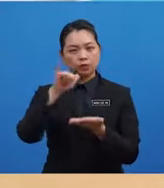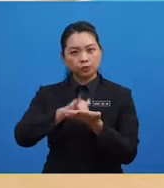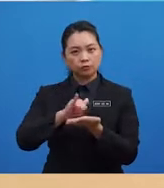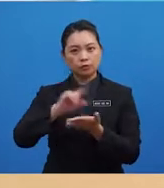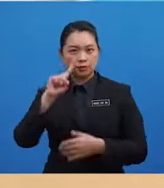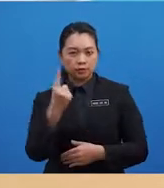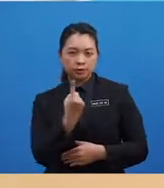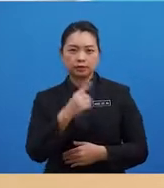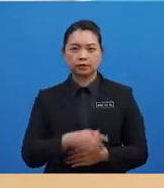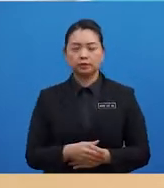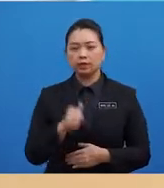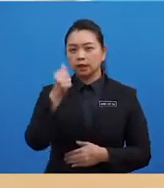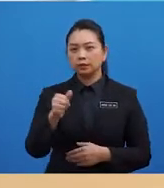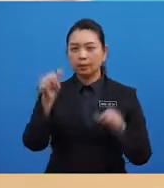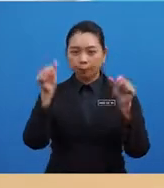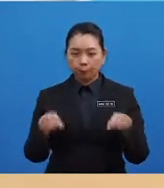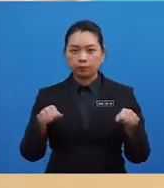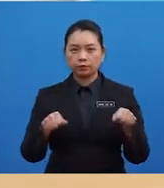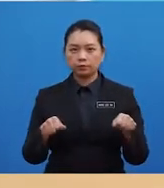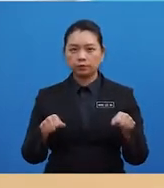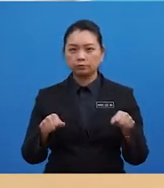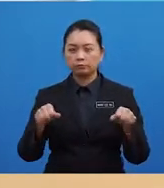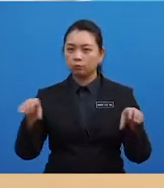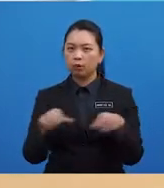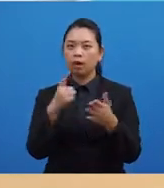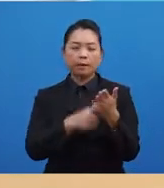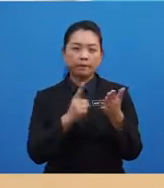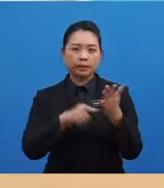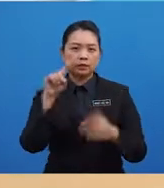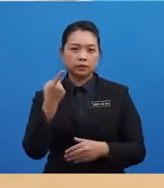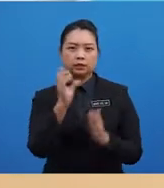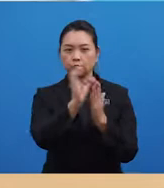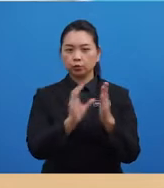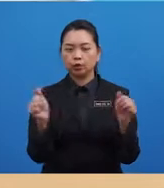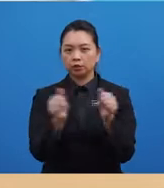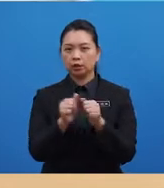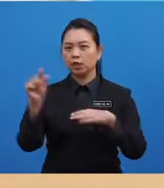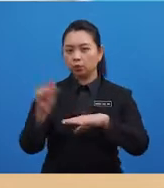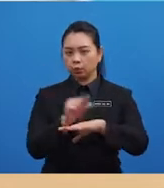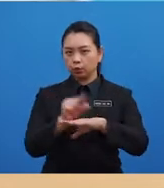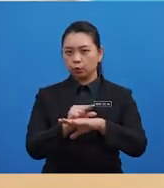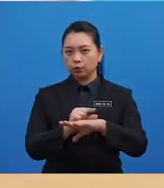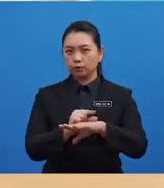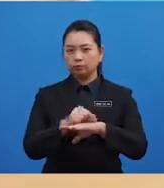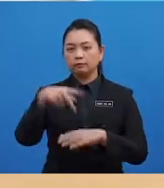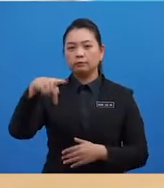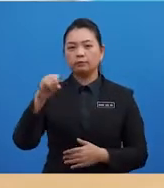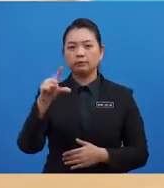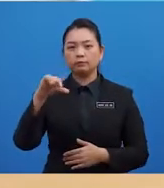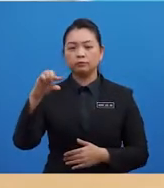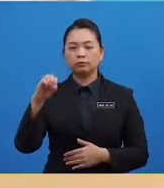ini sahaja ya murid-murid. Anda boleh sahaja menghasilkan apa jua corak dengan menggunakan poligon sekata